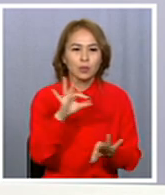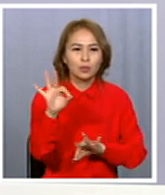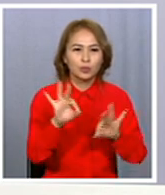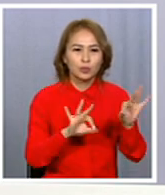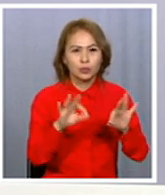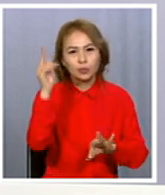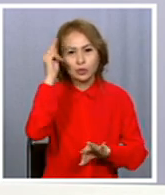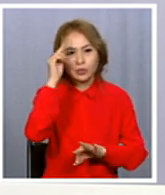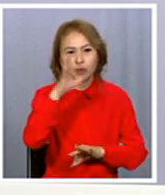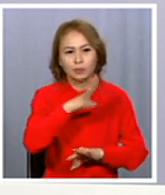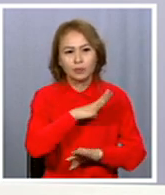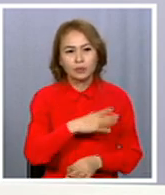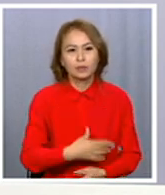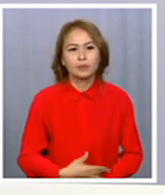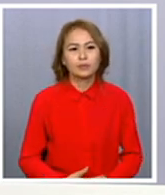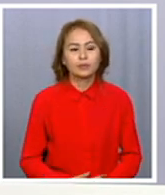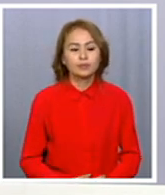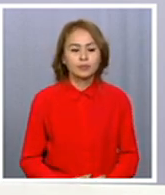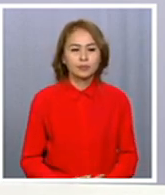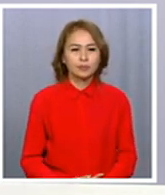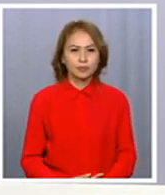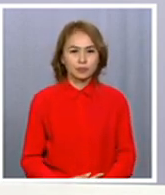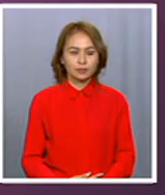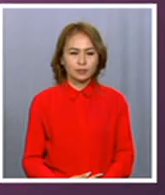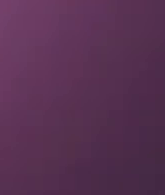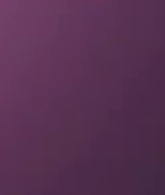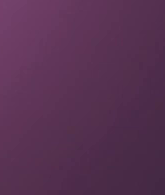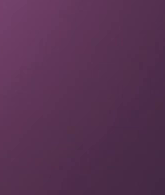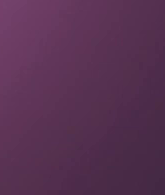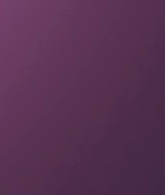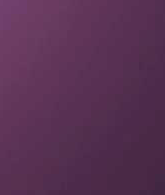үйрендік. Келесі сабақта кездескенше, сау болыңыздар.